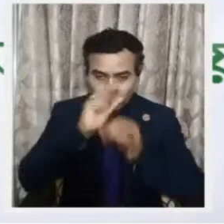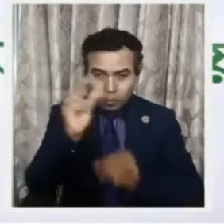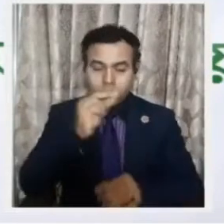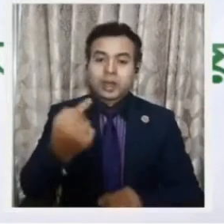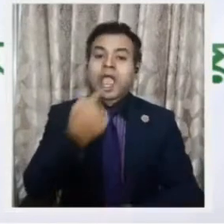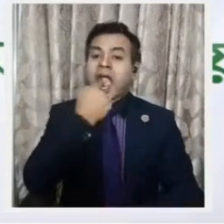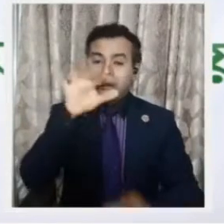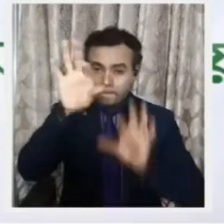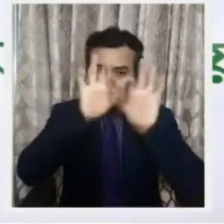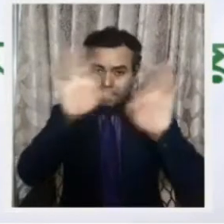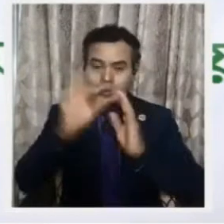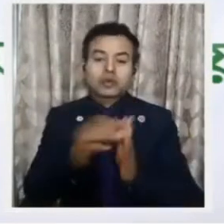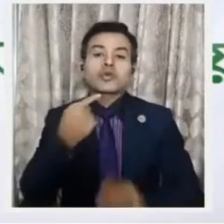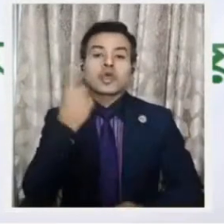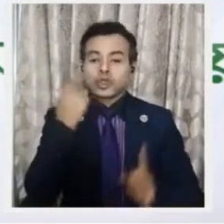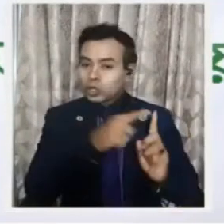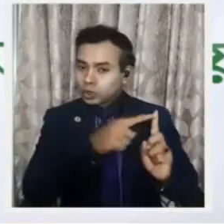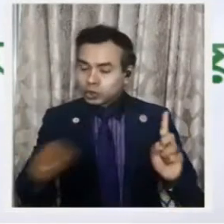28 জ্যৈষ্ঠ 1427।